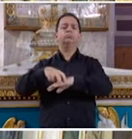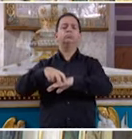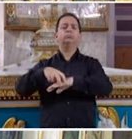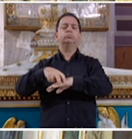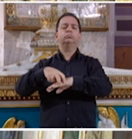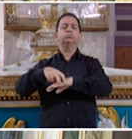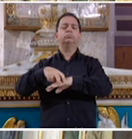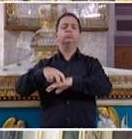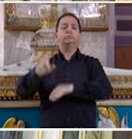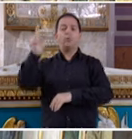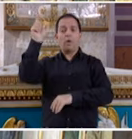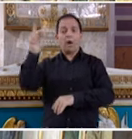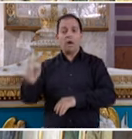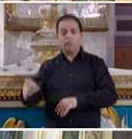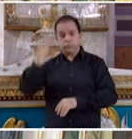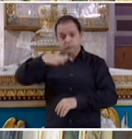θρόνον